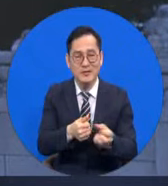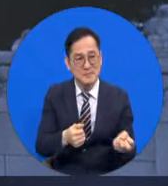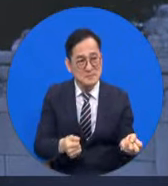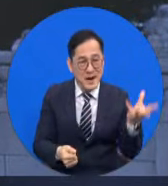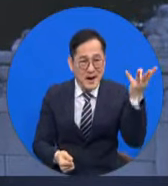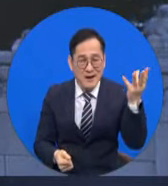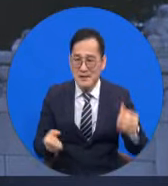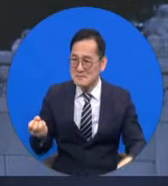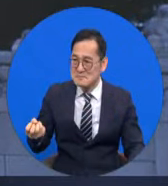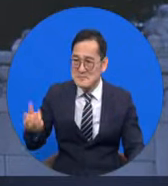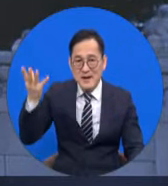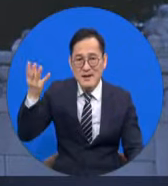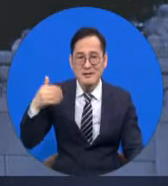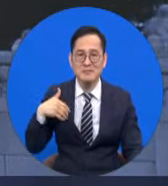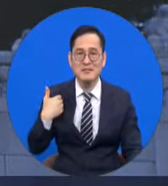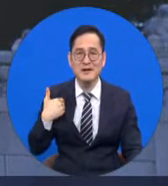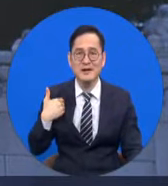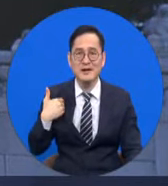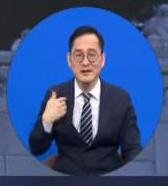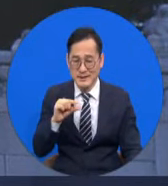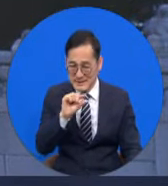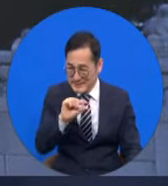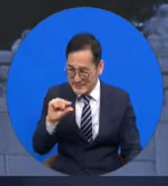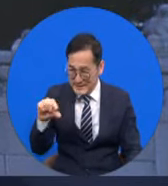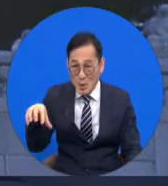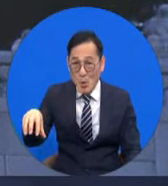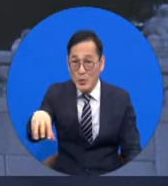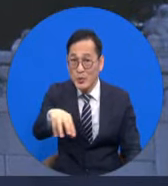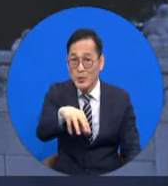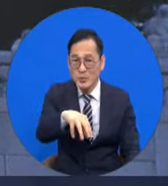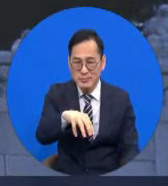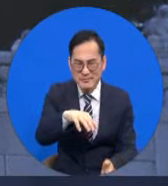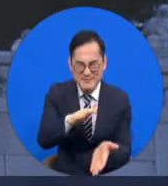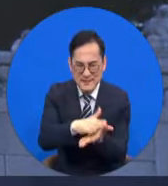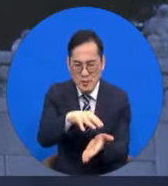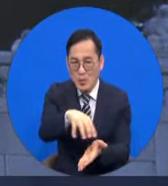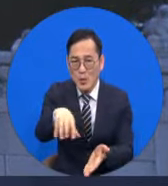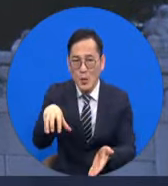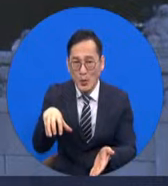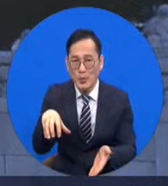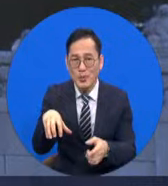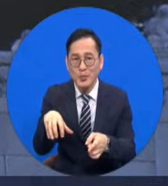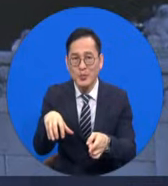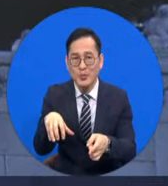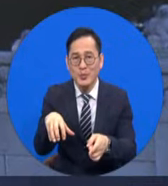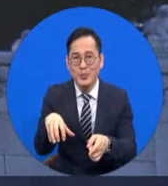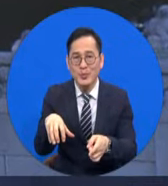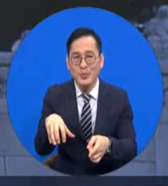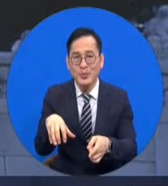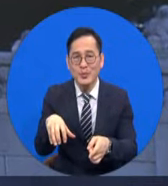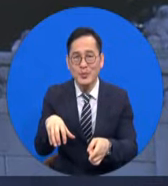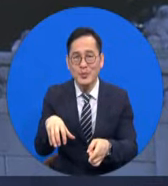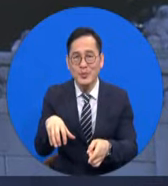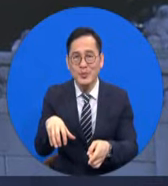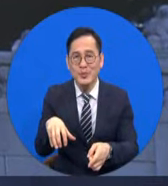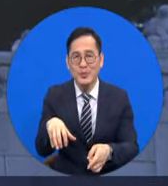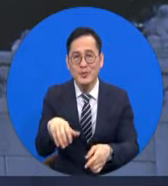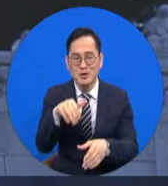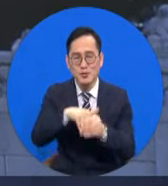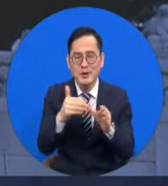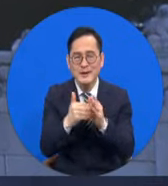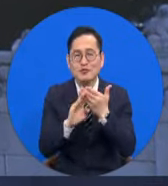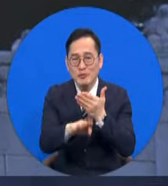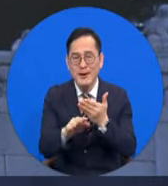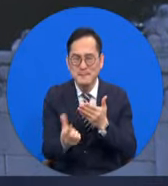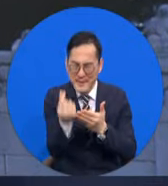저희 채널A에서는요. 이 같은 주요 적전 지역, 격전 지역의 예측조사 결과를 단독으로 실시해서 발표합니다.